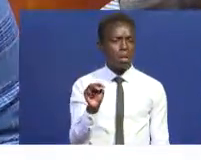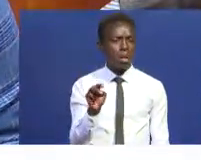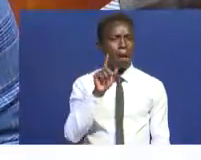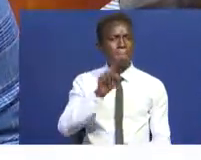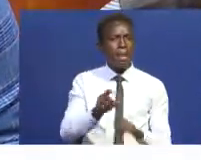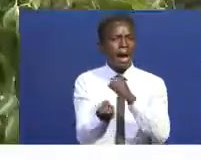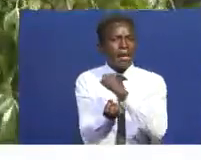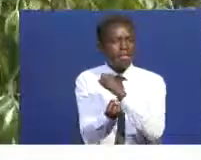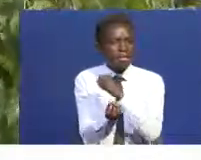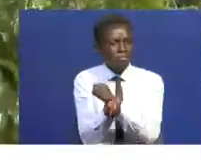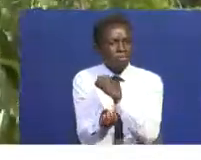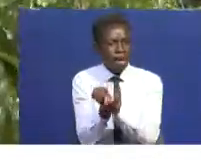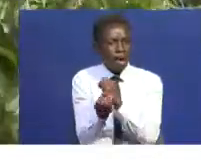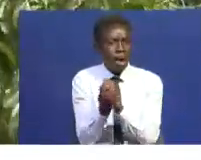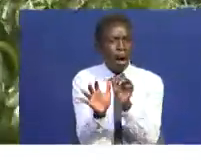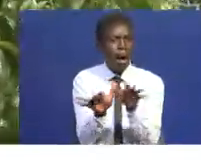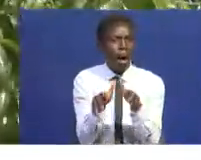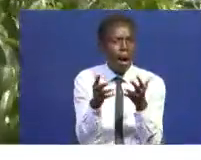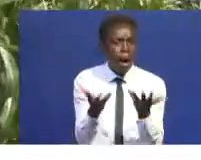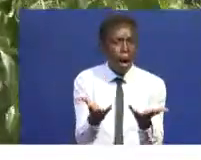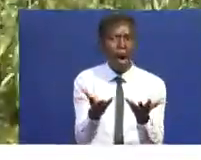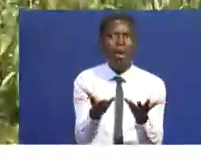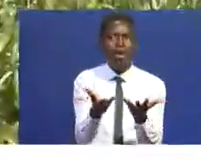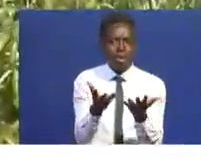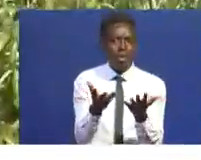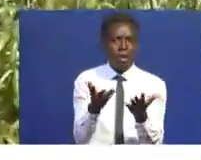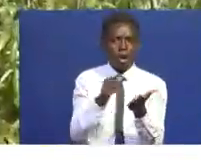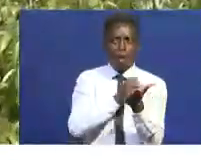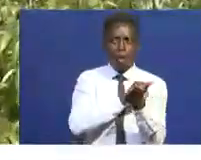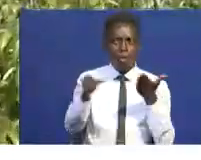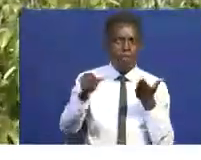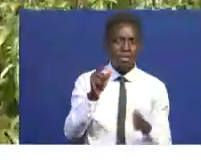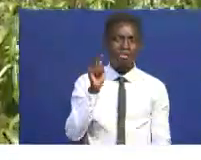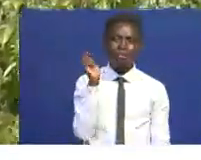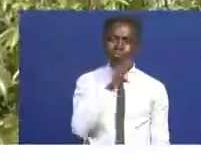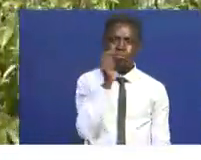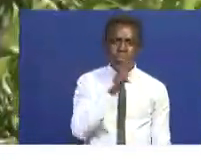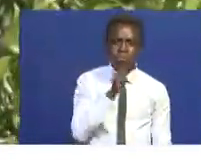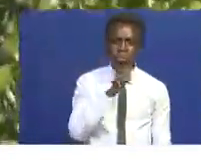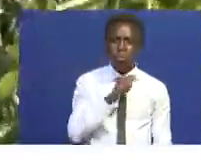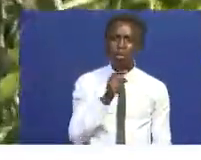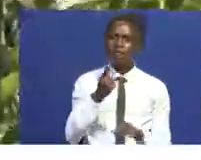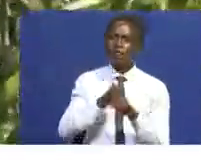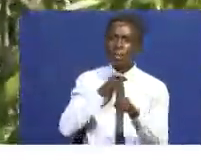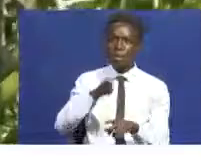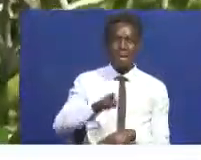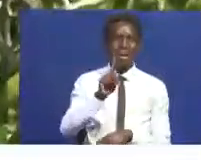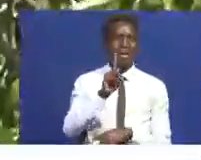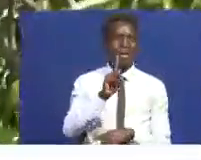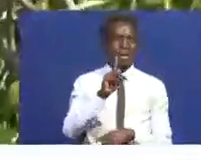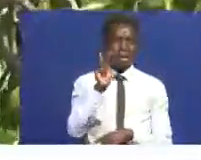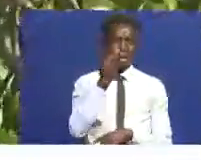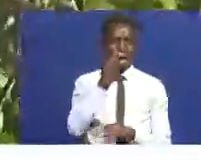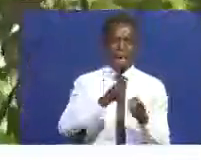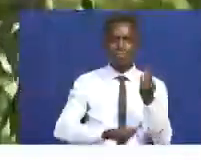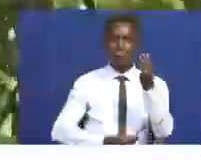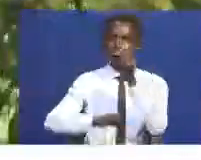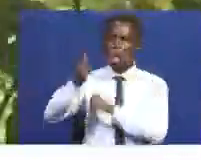angeweza kushughulikia swala la kupigwa marufuku kwa uuzaji miraa kutoka humo nchini barani Ulaya na